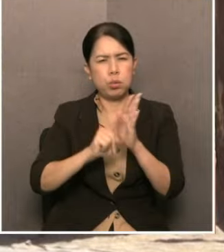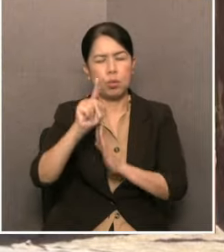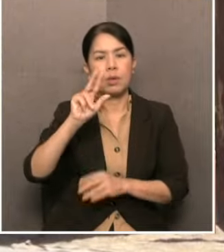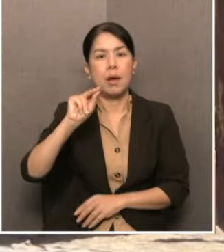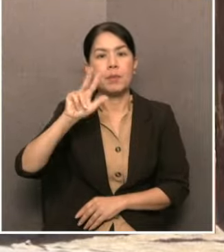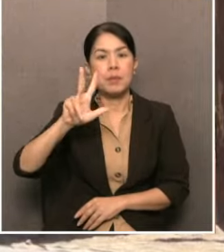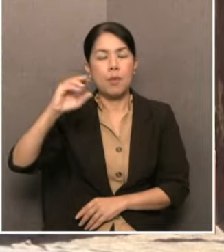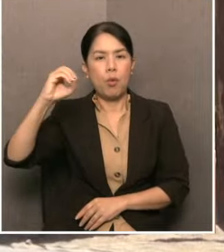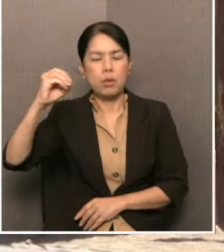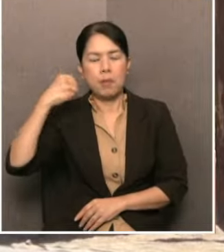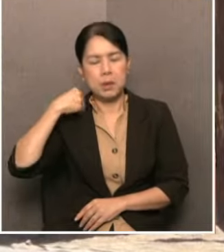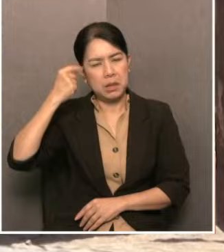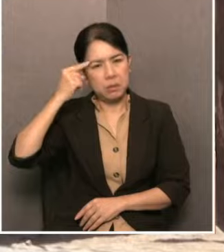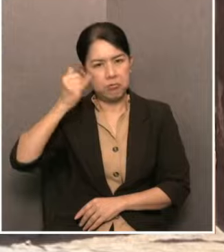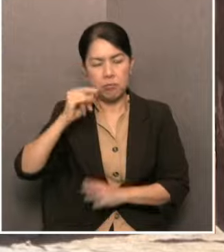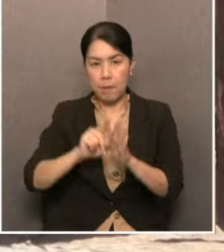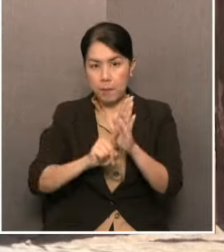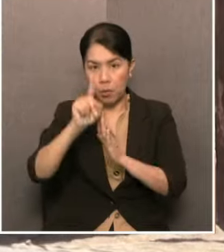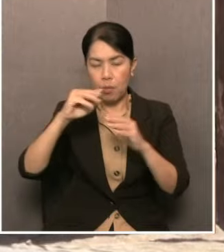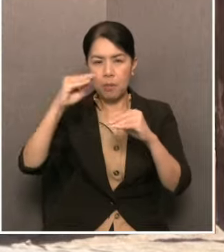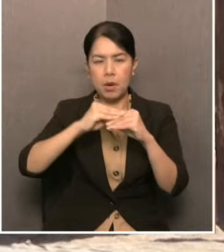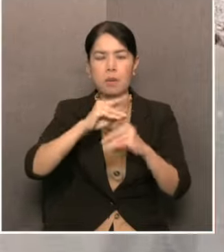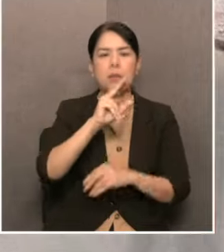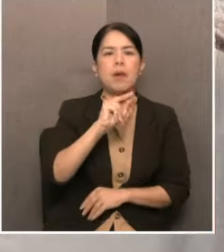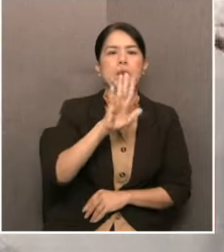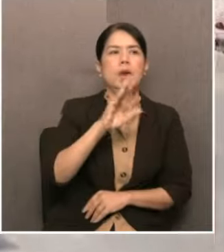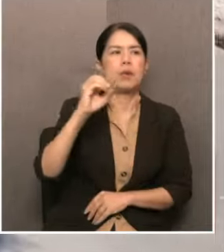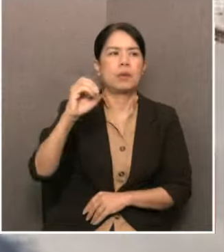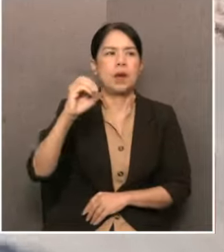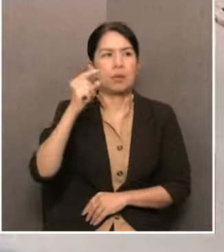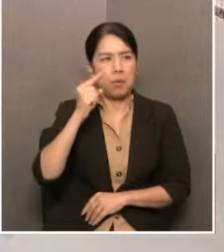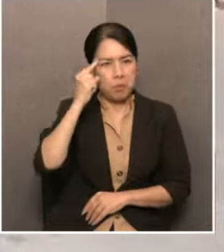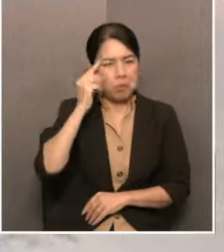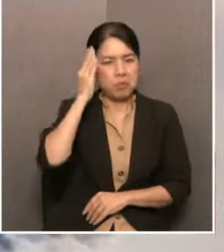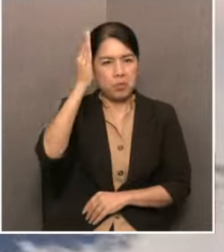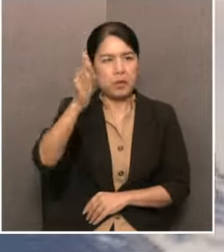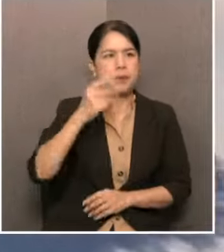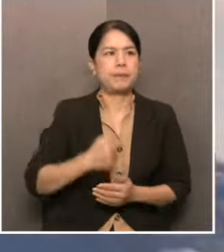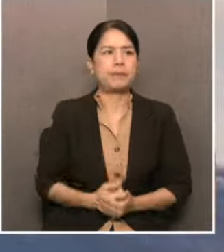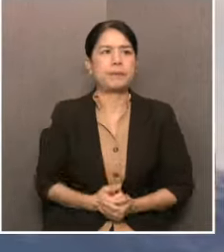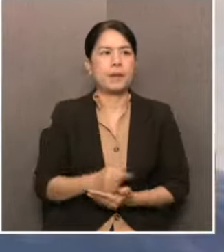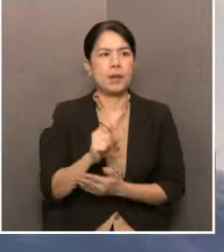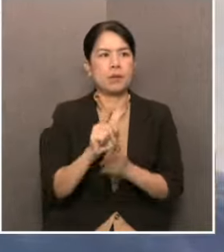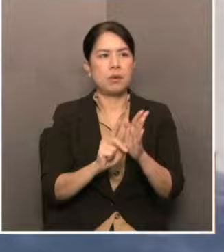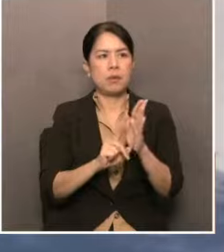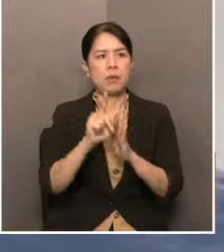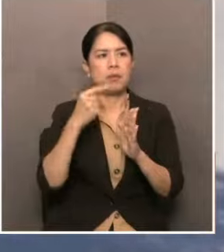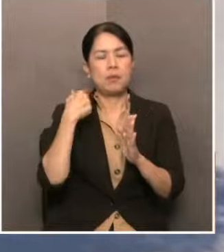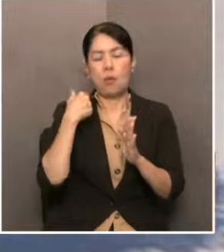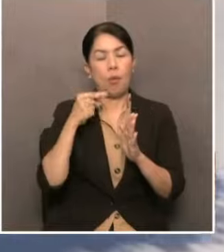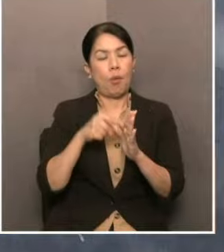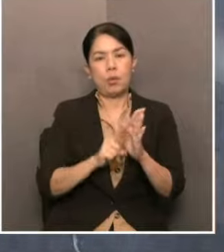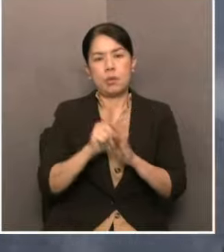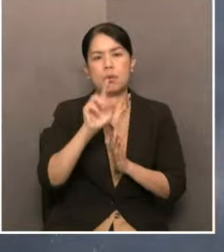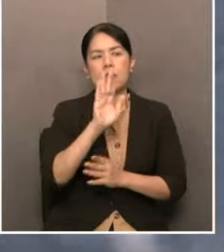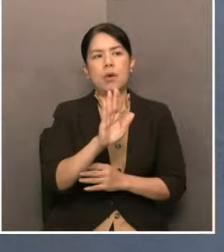และคดว่าจะพรุงสูงไปอีกเป็น 35 องศาเซลเซีสในวนพร่งนี้ซึ่งจะเป็อุณภูมสูงสุดสำหรับสัป